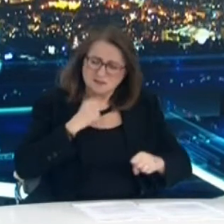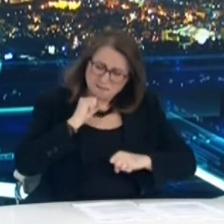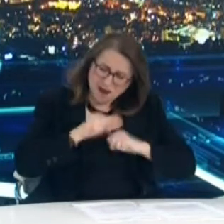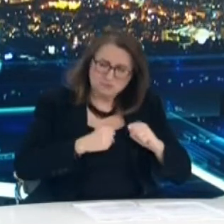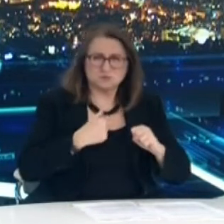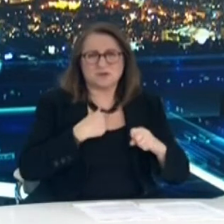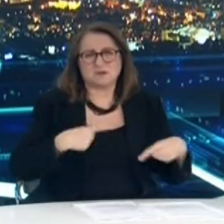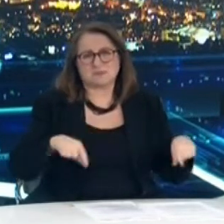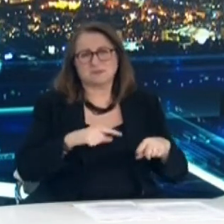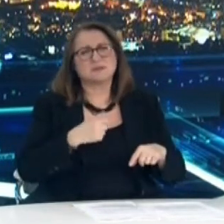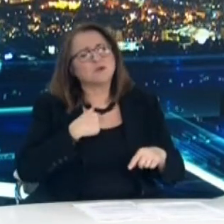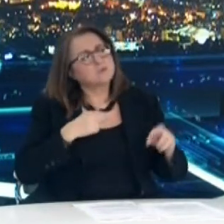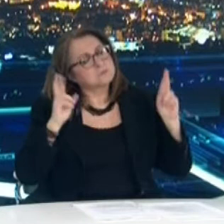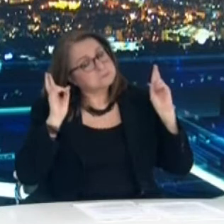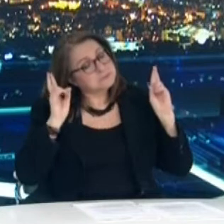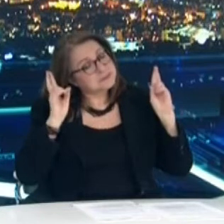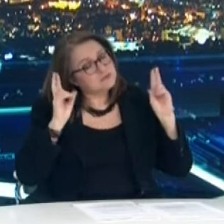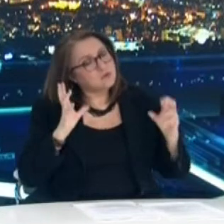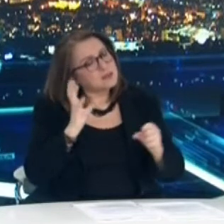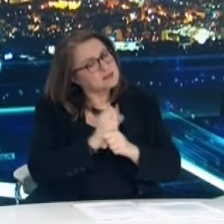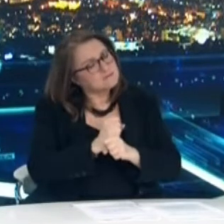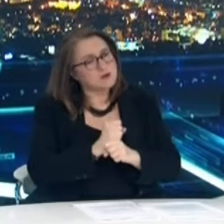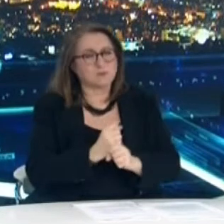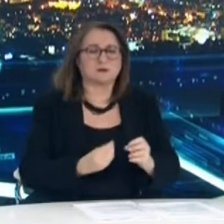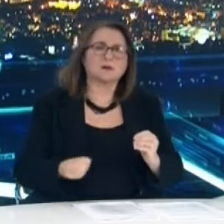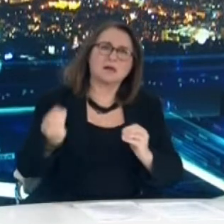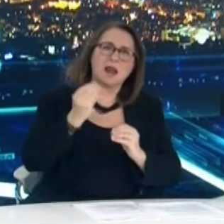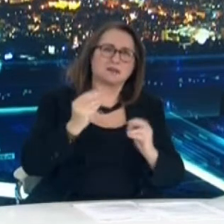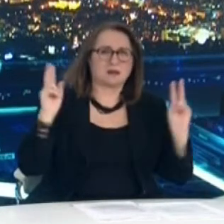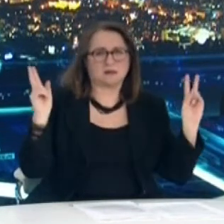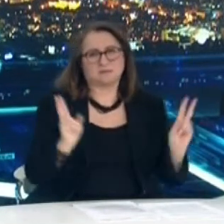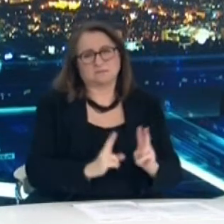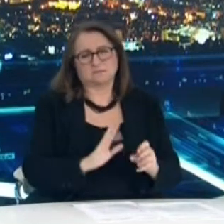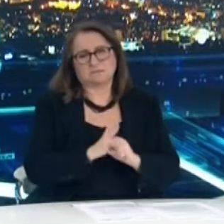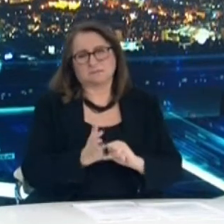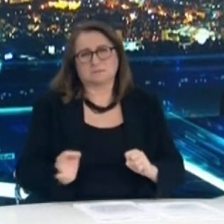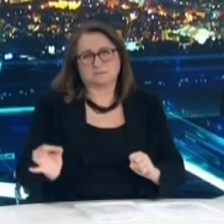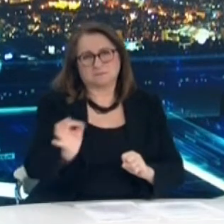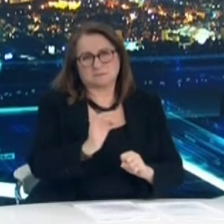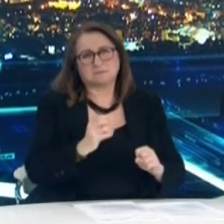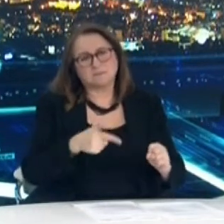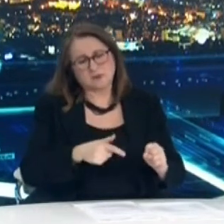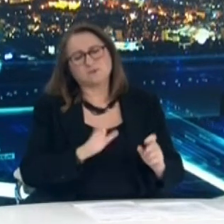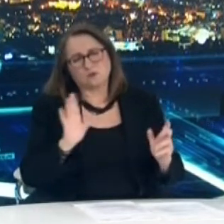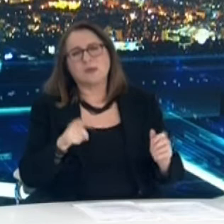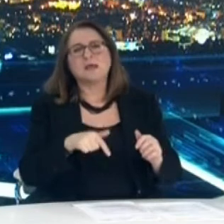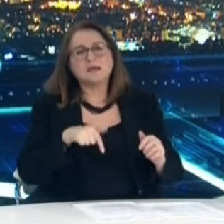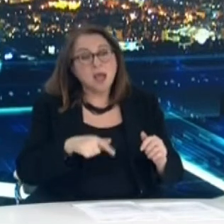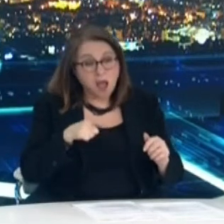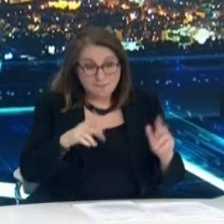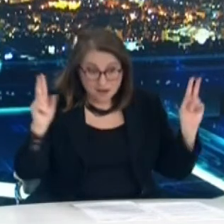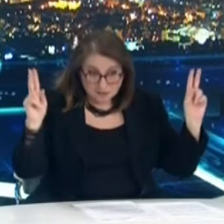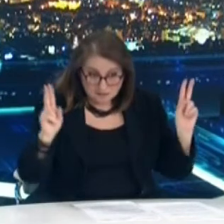θα βελτιωθούν οι επιδημιολογικές δείκτες. Οπότε ούτως ή άλλως προτεραιότητα είναι με τη βελτίωση των επιδημιολογικών δικτών να υπάρχουν μια σειρά